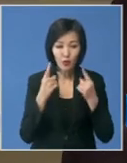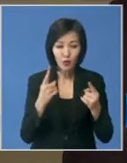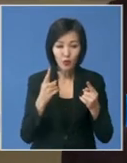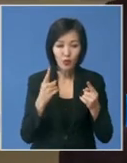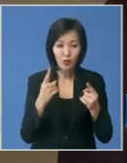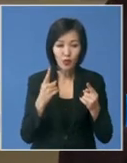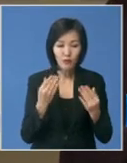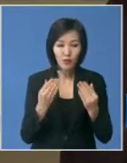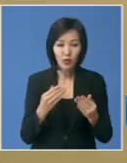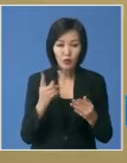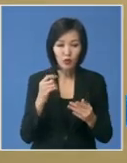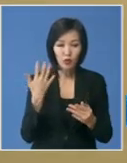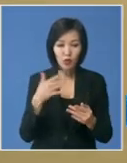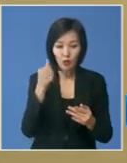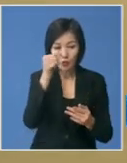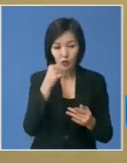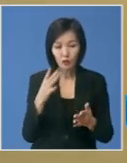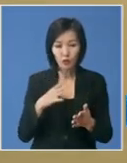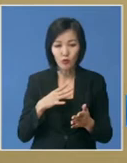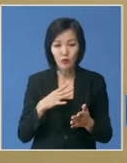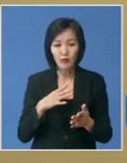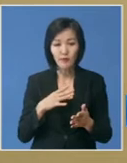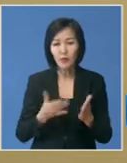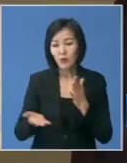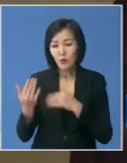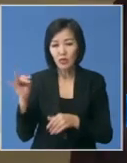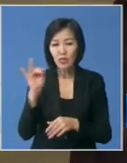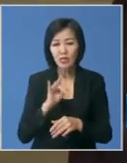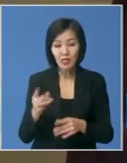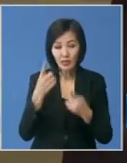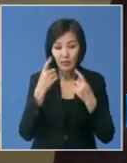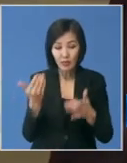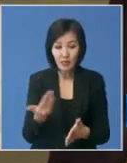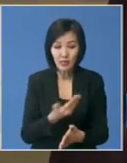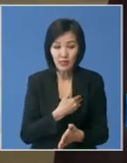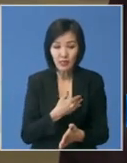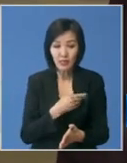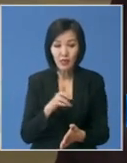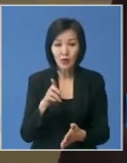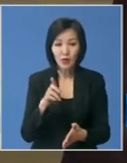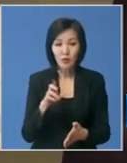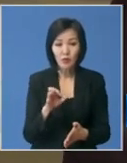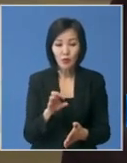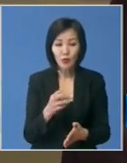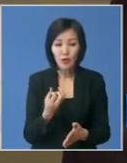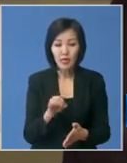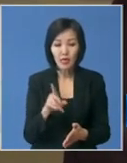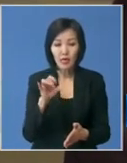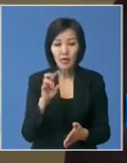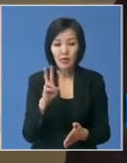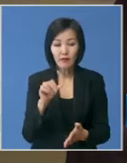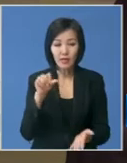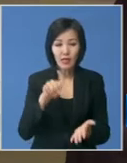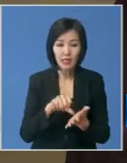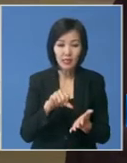осы биыл 150 жыл болды. Егер сенің өзің өткен тарихыңды білем десең, осы Әлихан Бөкейхановты Алаш қозғалысына